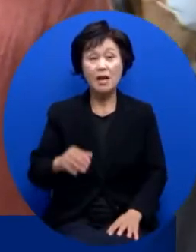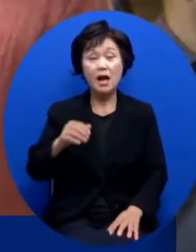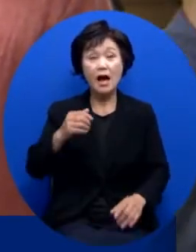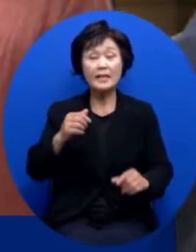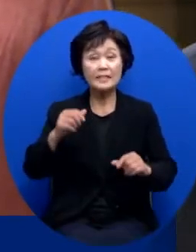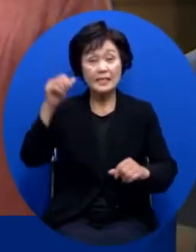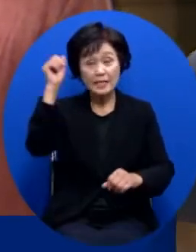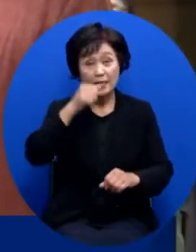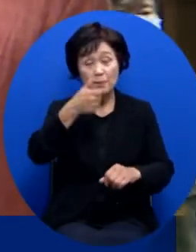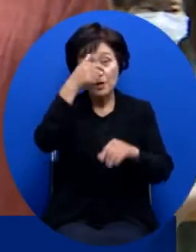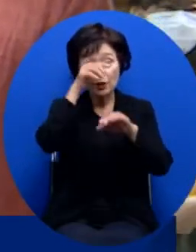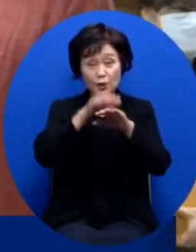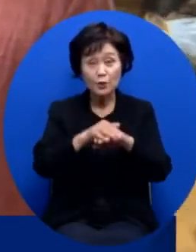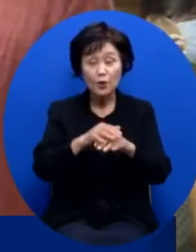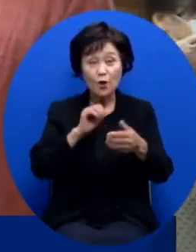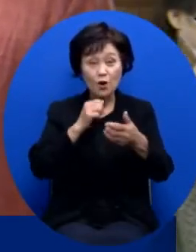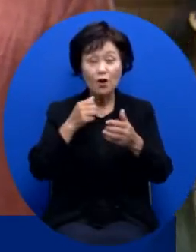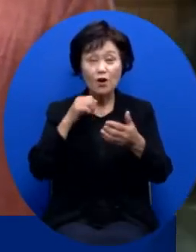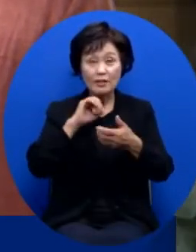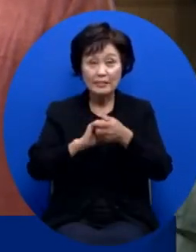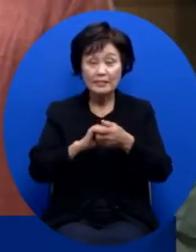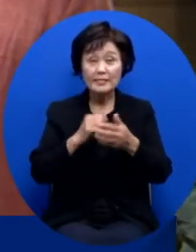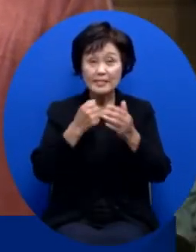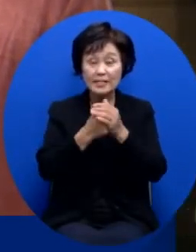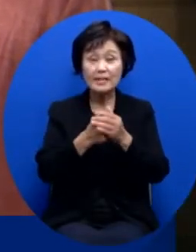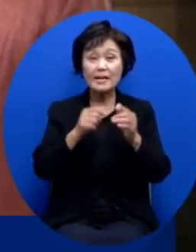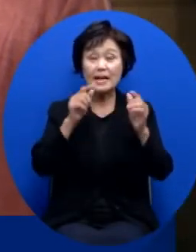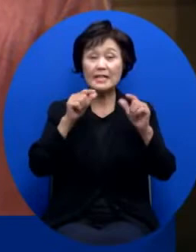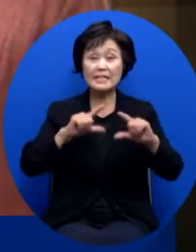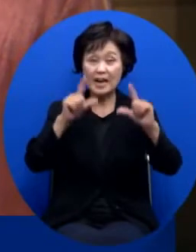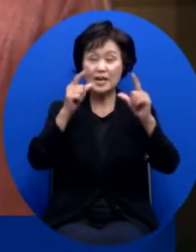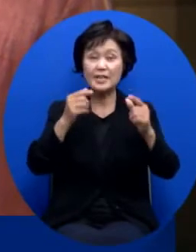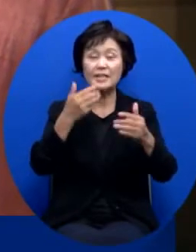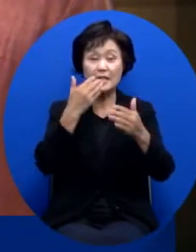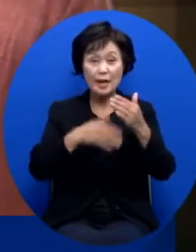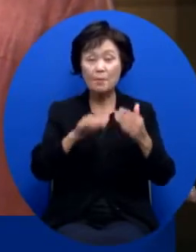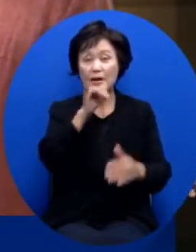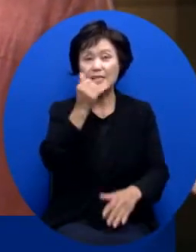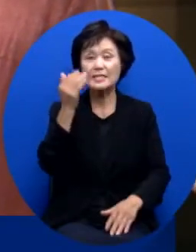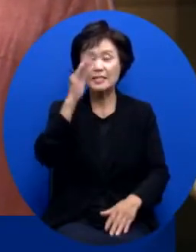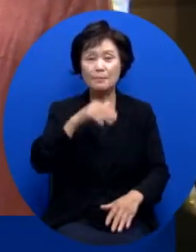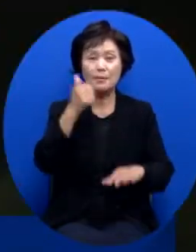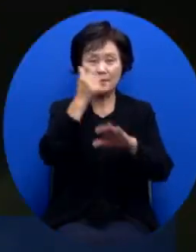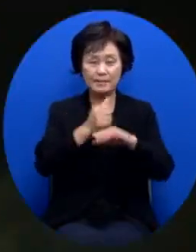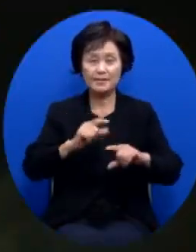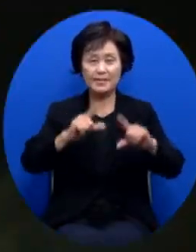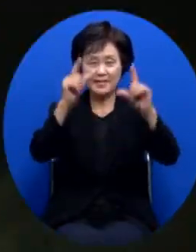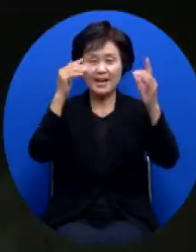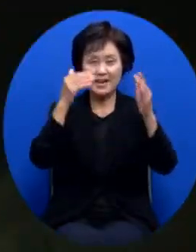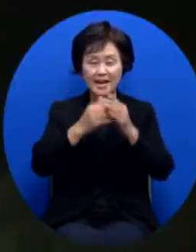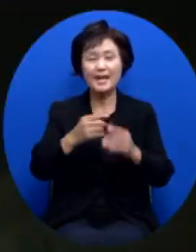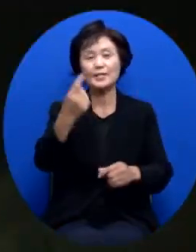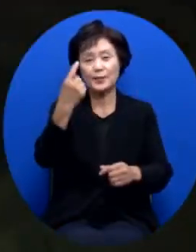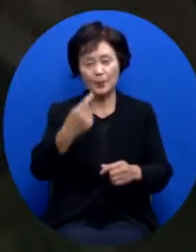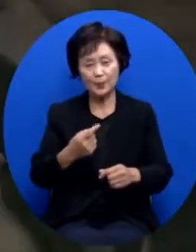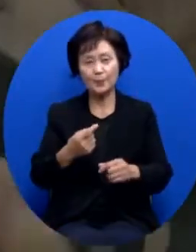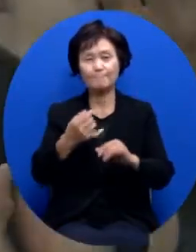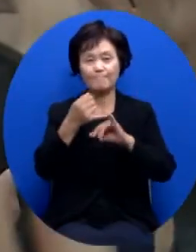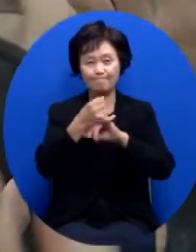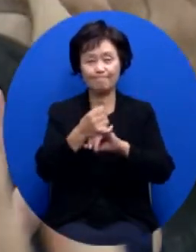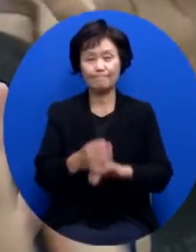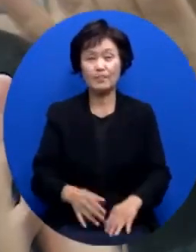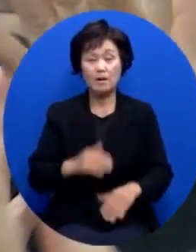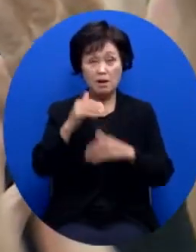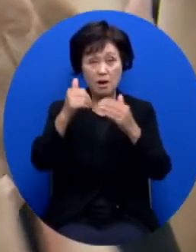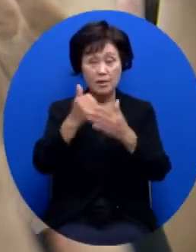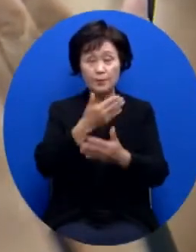남았는데 저희들 모두 힘내서 매일매일 새벽을 기대하면서 끝까지 완주하겠습니다. 3주간 진행되는 하나님과의